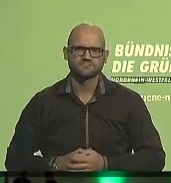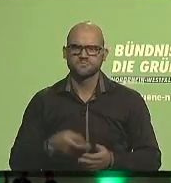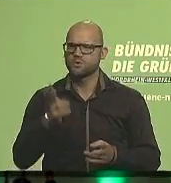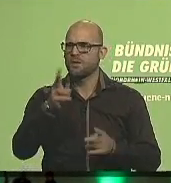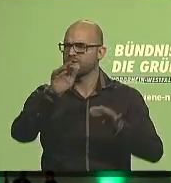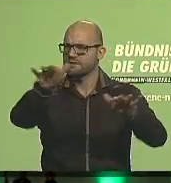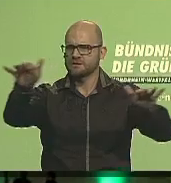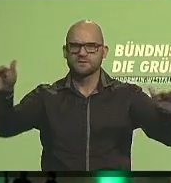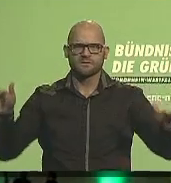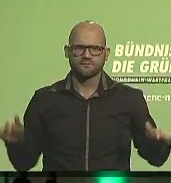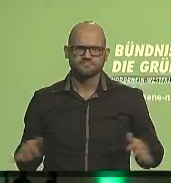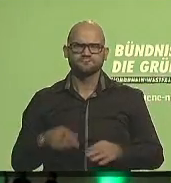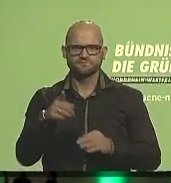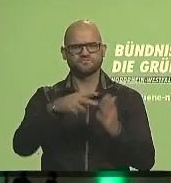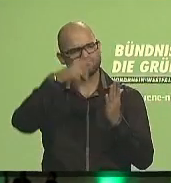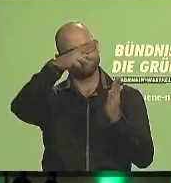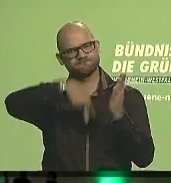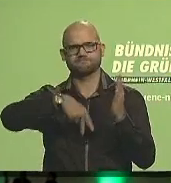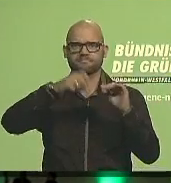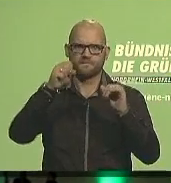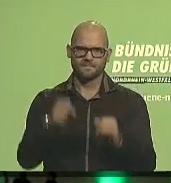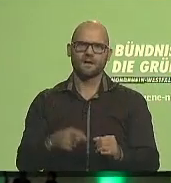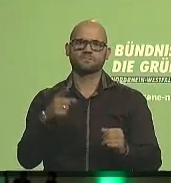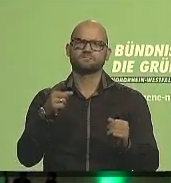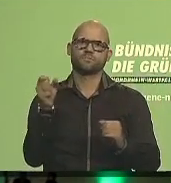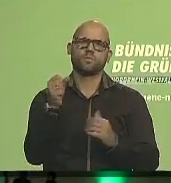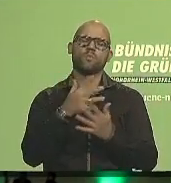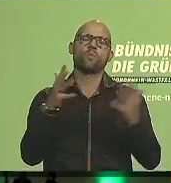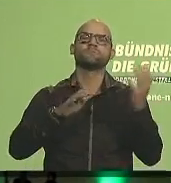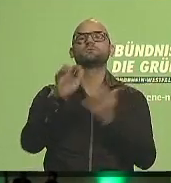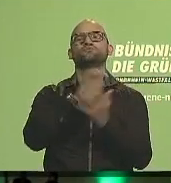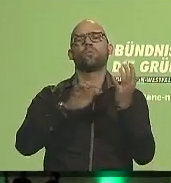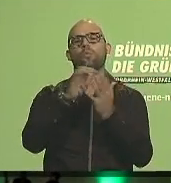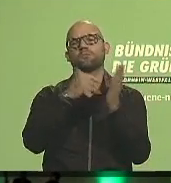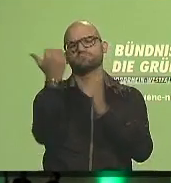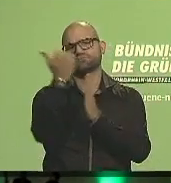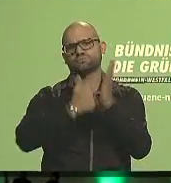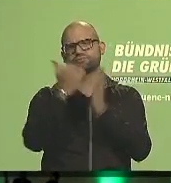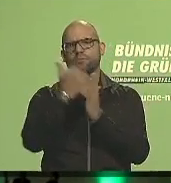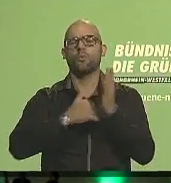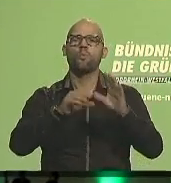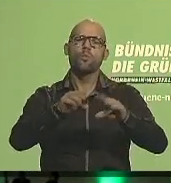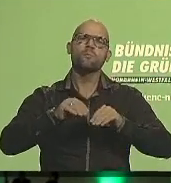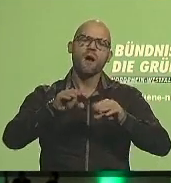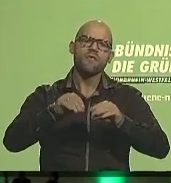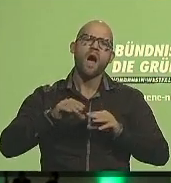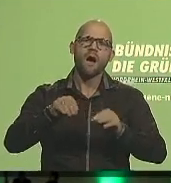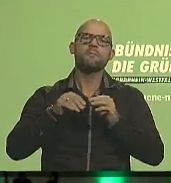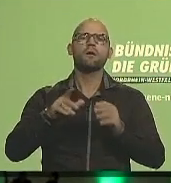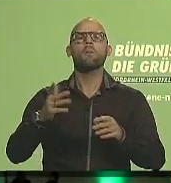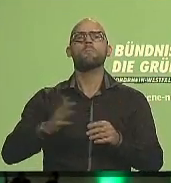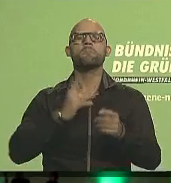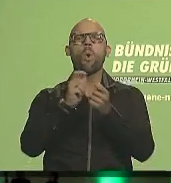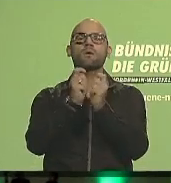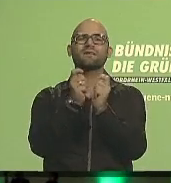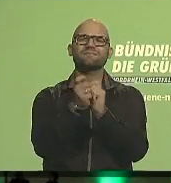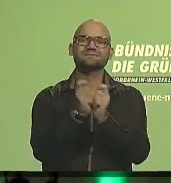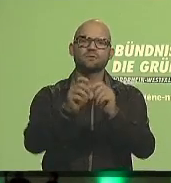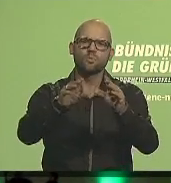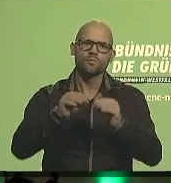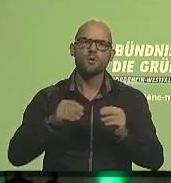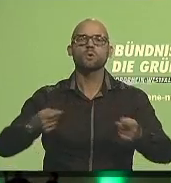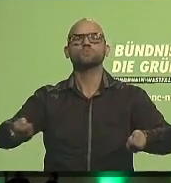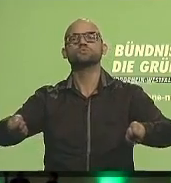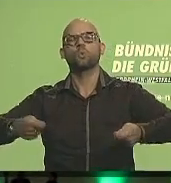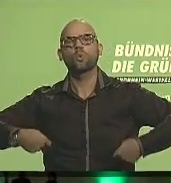haben. Da könnt ihr sehen, es ist eine bunte Mischung aus Übernahmen, modifizierten Übernahmen,